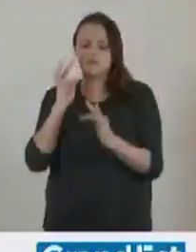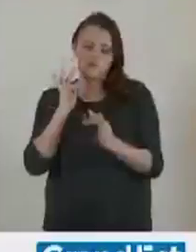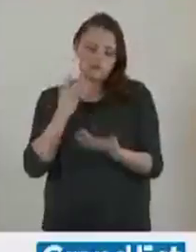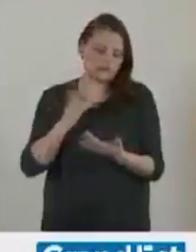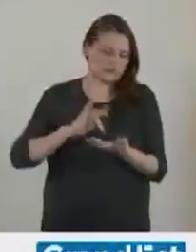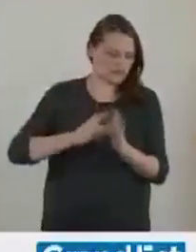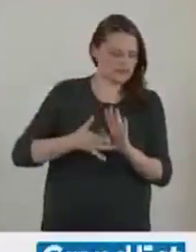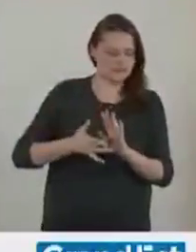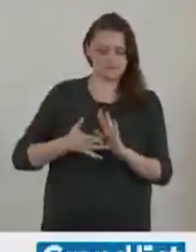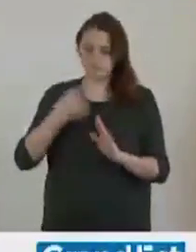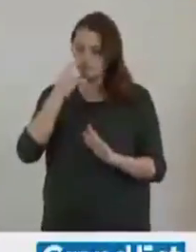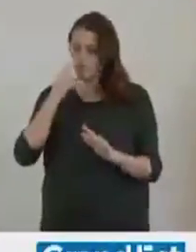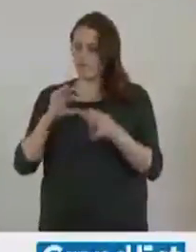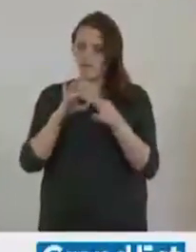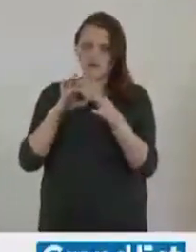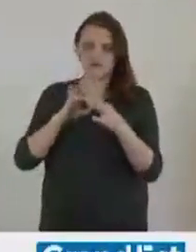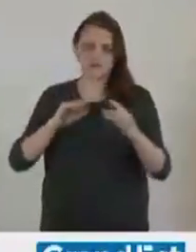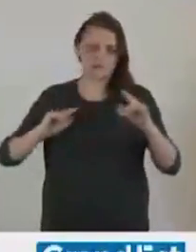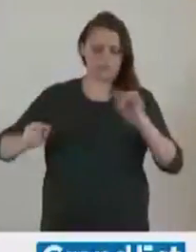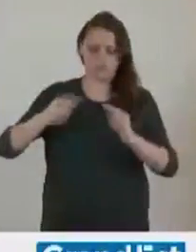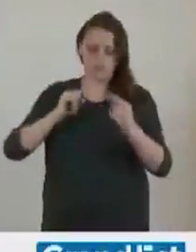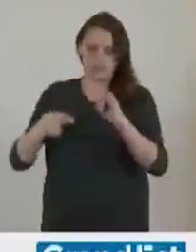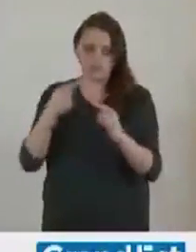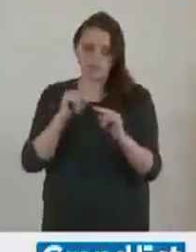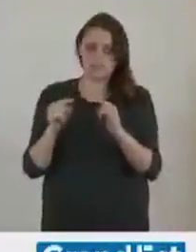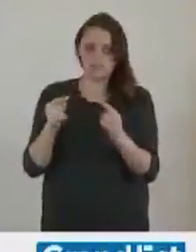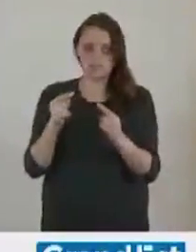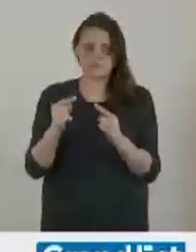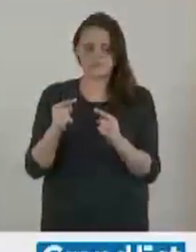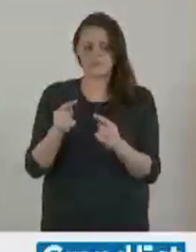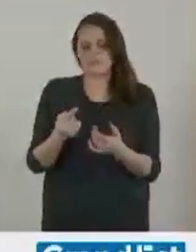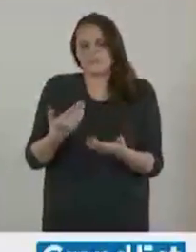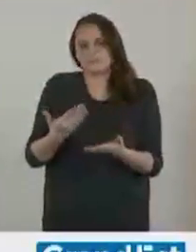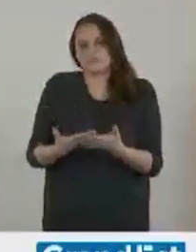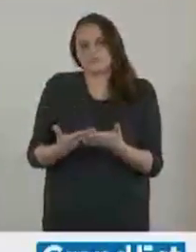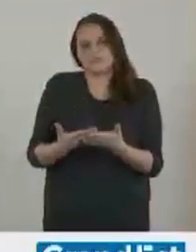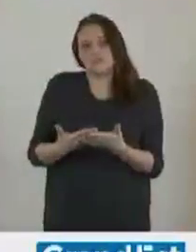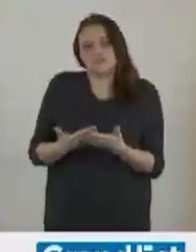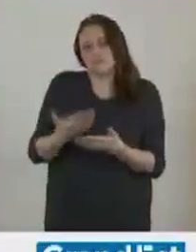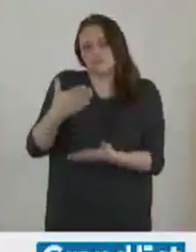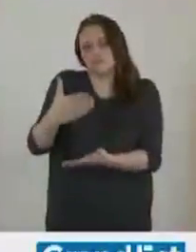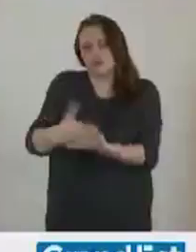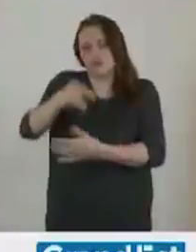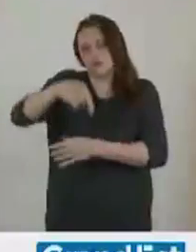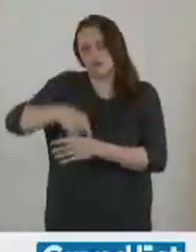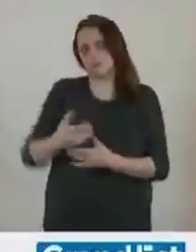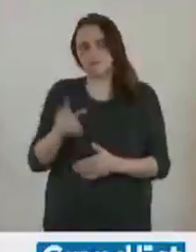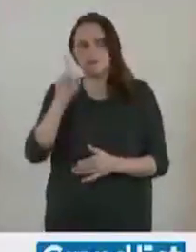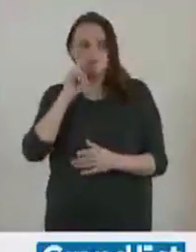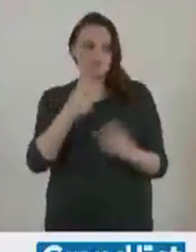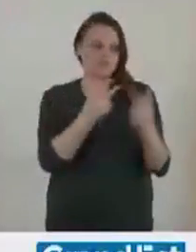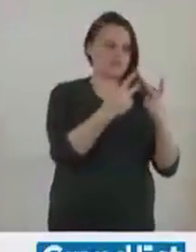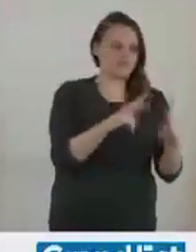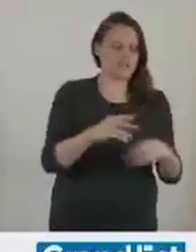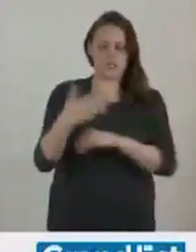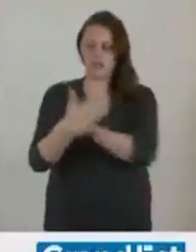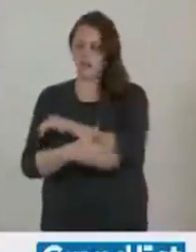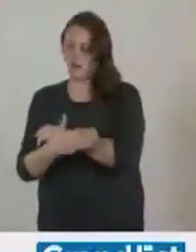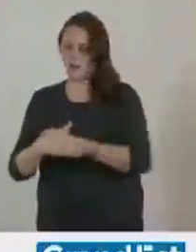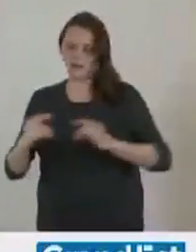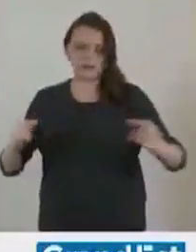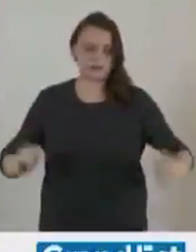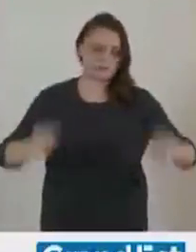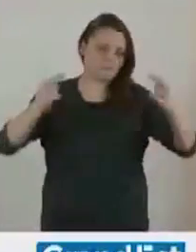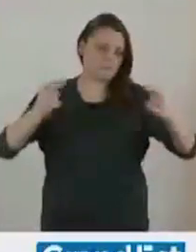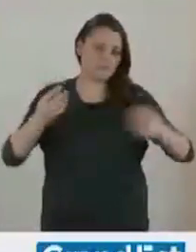les relations entre les uns et les autres. Il ne doit plus y avoir d'opposition entre la ville et la campagne, entre la campagne et